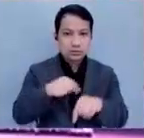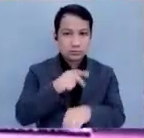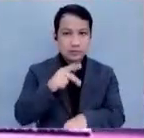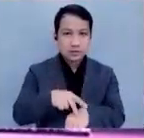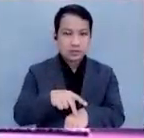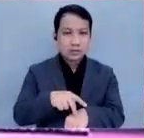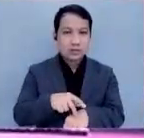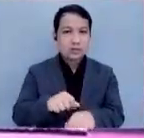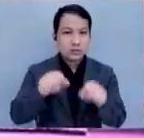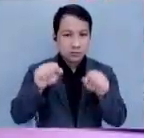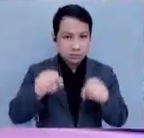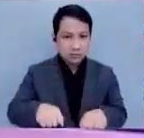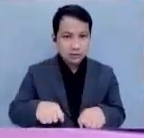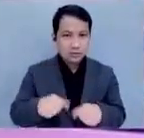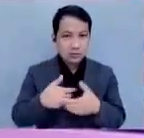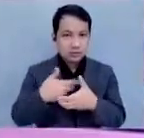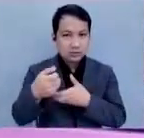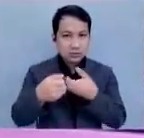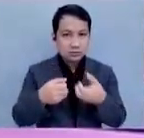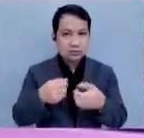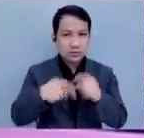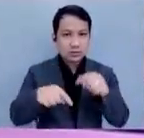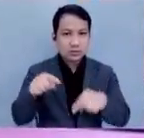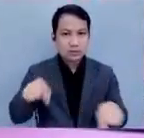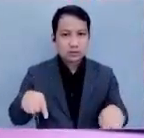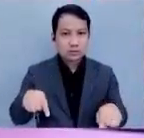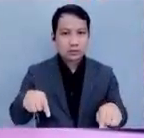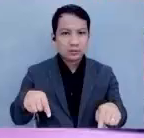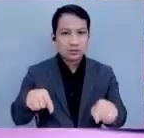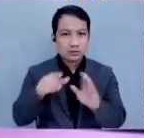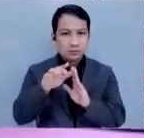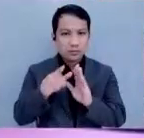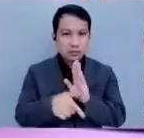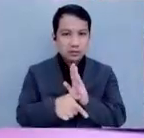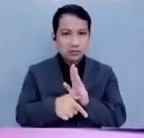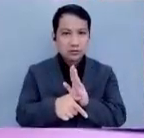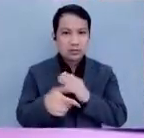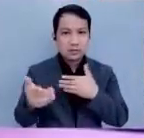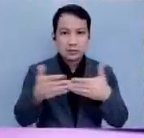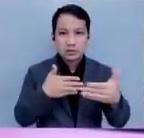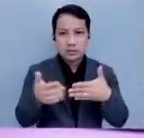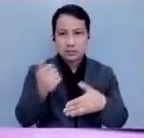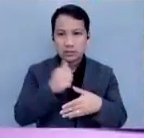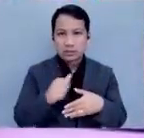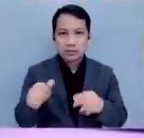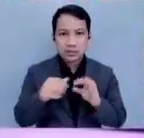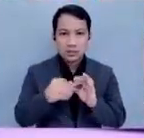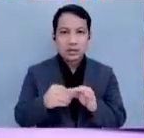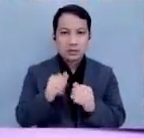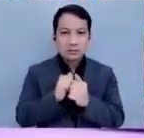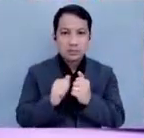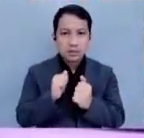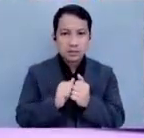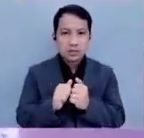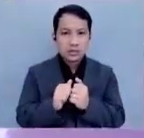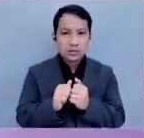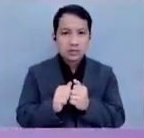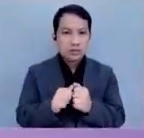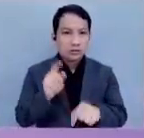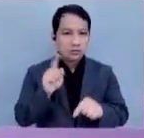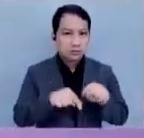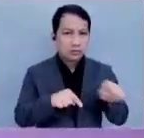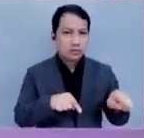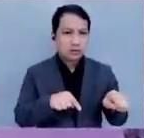nitong maglabas ng iba't ibang background para sa anumang eksena. Ibig sabihin, hindi na kailangang lumabas